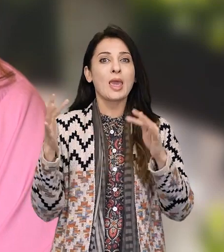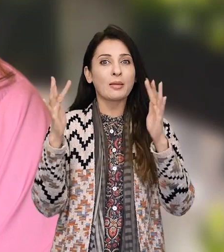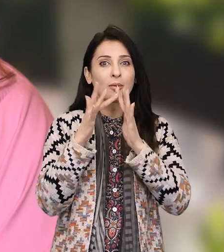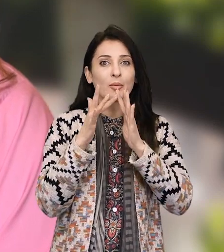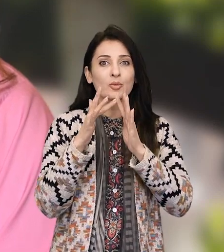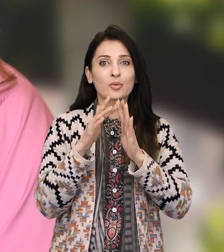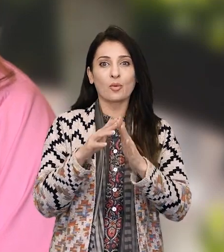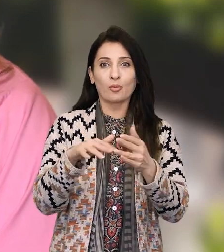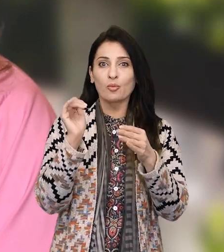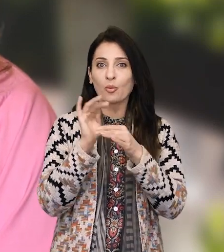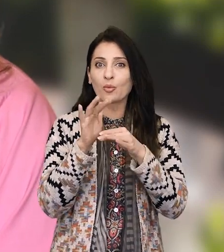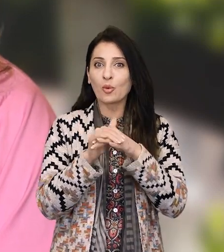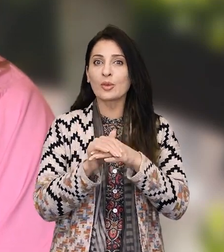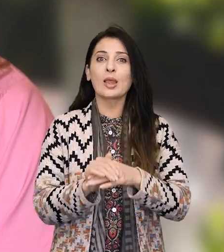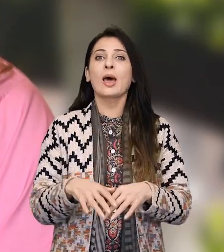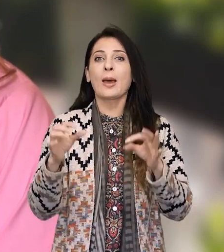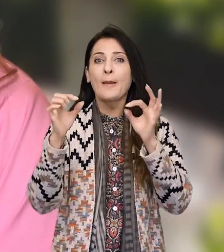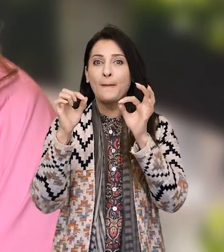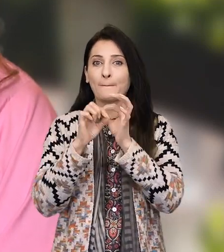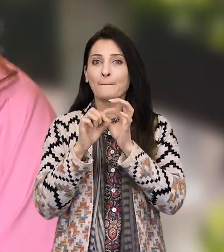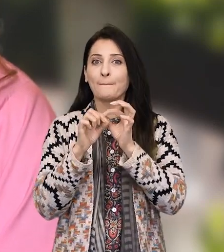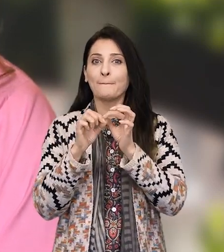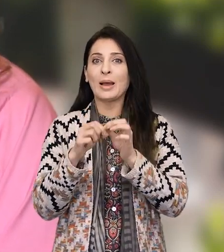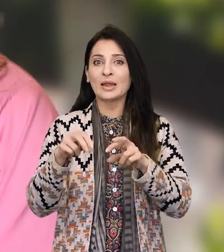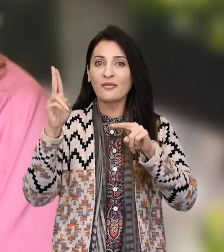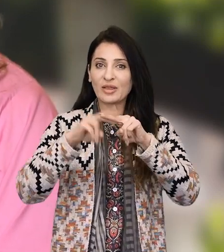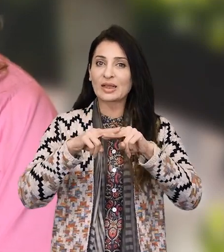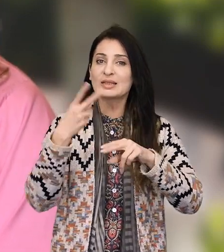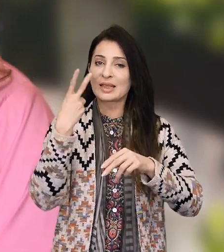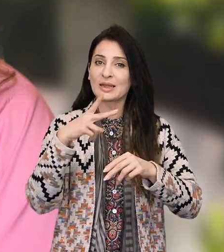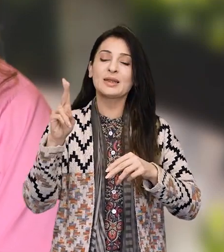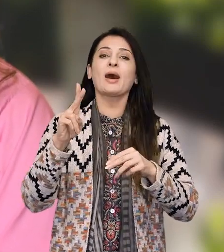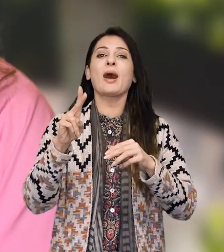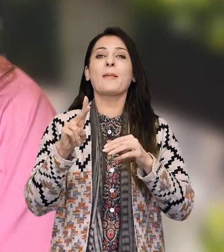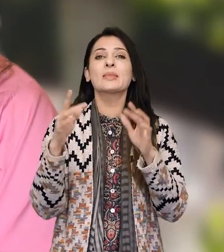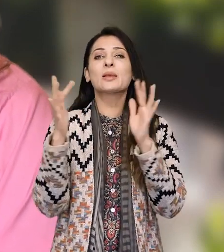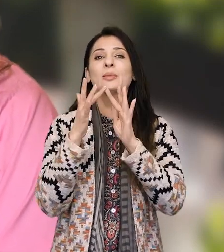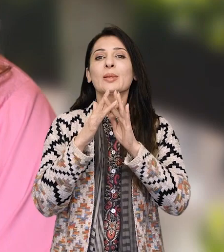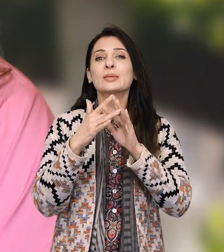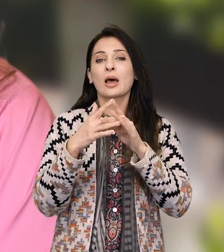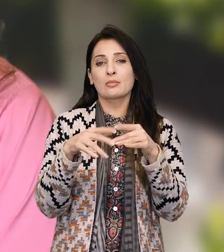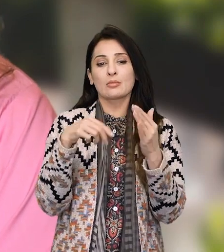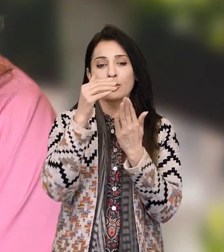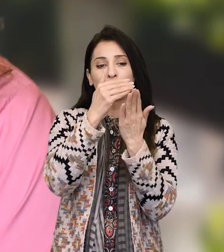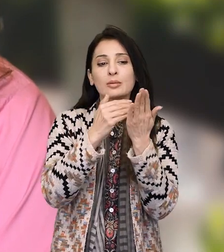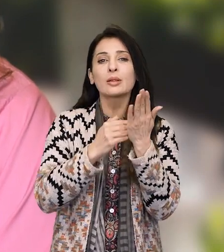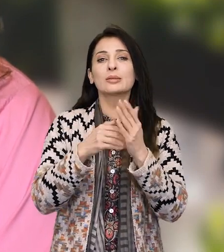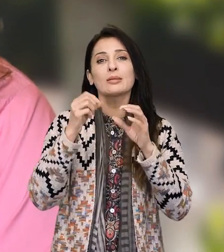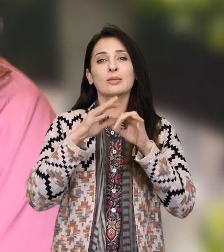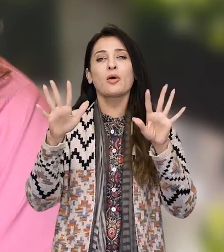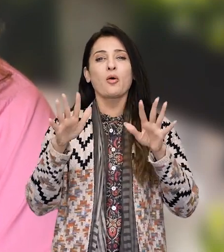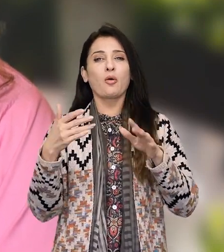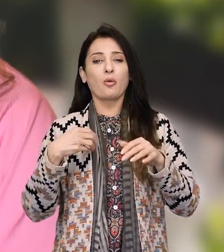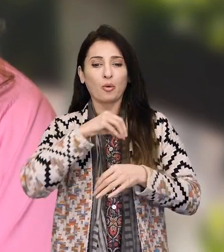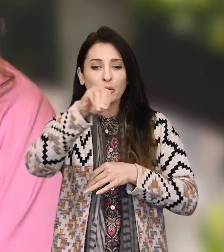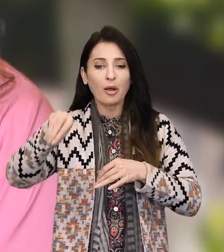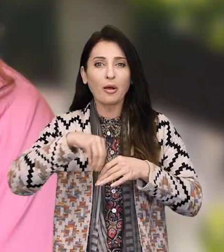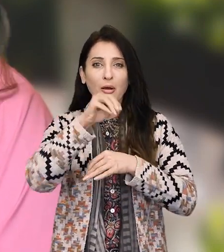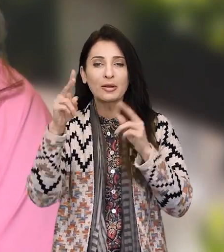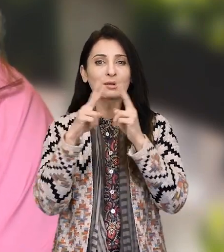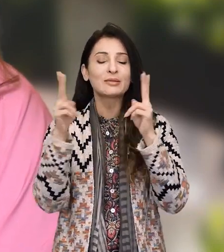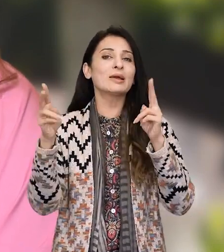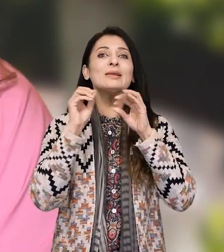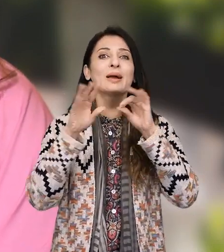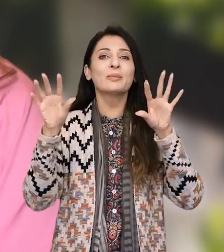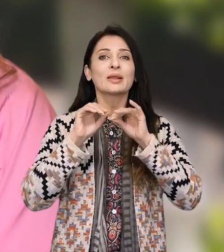the Butterfingers. I just started off मजाक से enjoy करते हुए, खाने की posts करते हुए, recipes लगाते